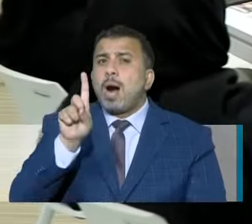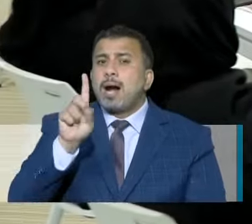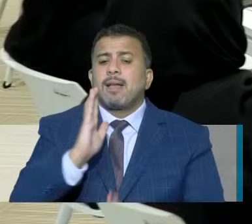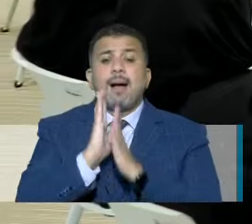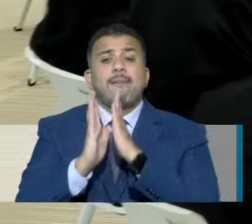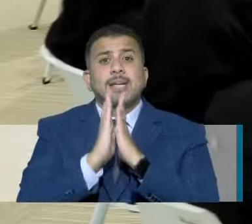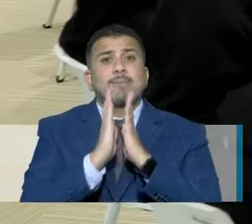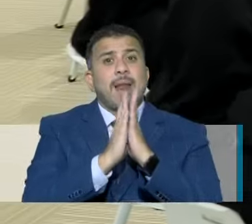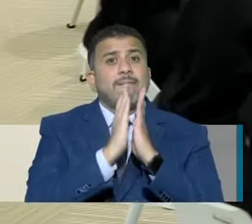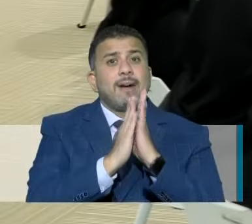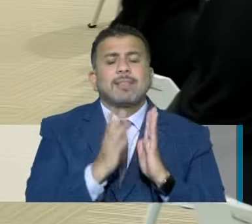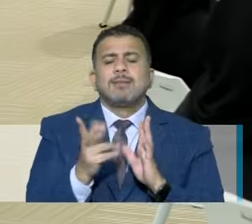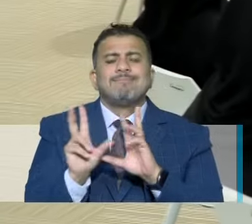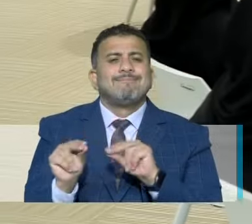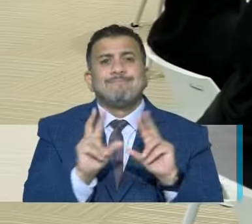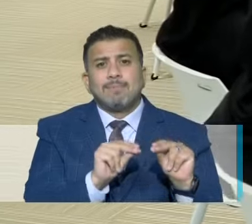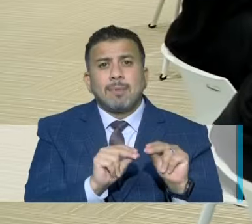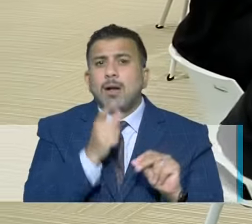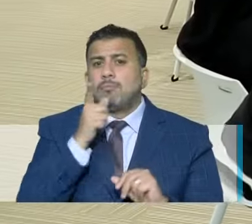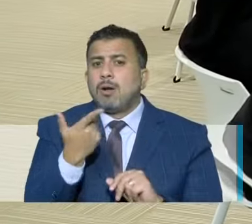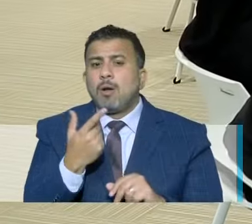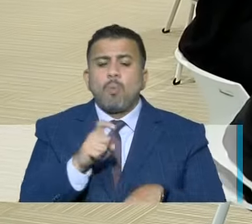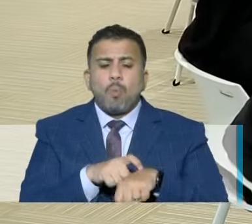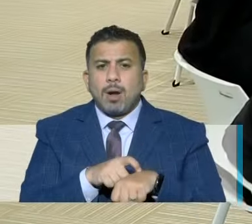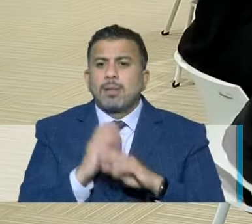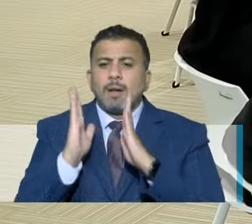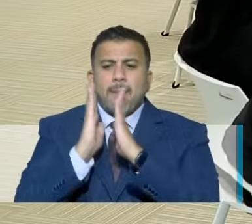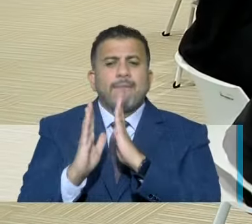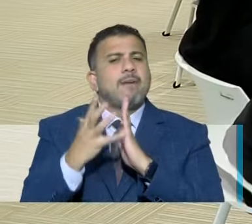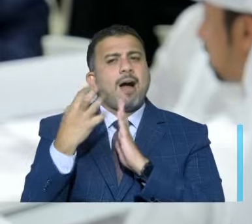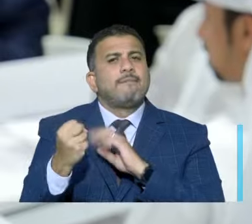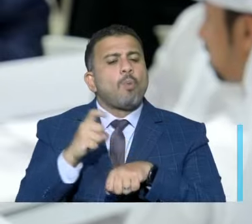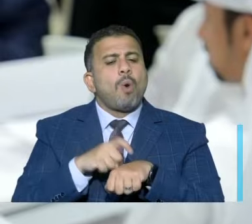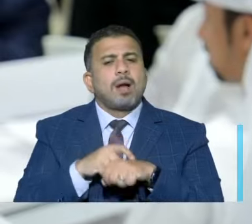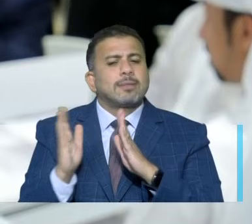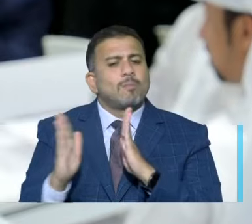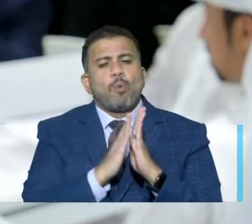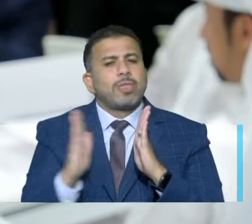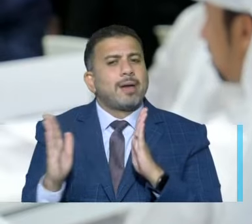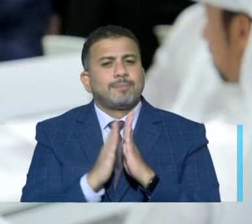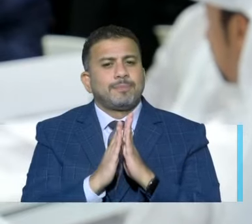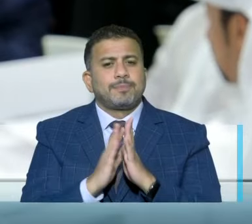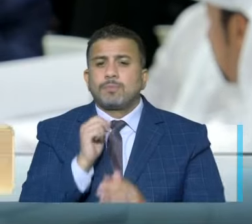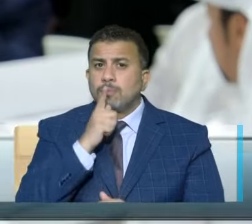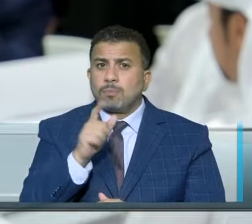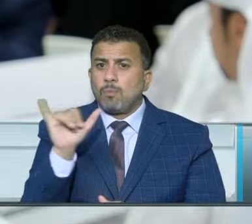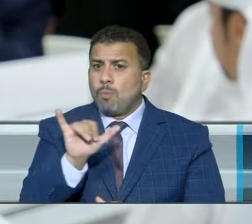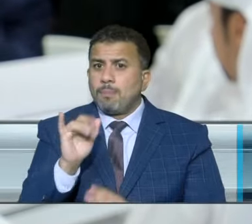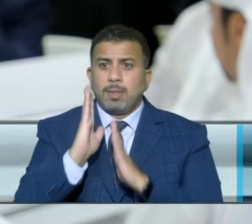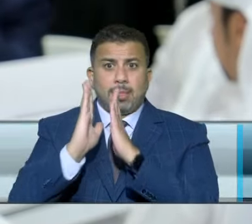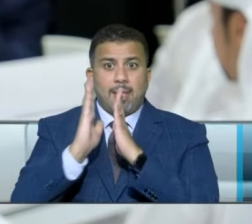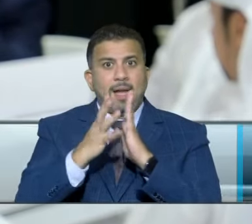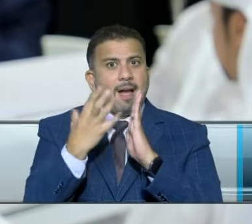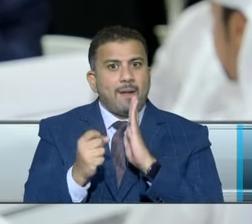الوثائق والملفات المتماثلة وتحديد مدد إبقائها. تأتي هذه الورش لتعزيز دور الدار